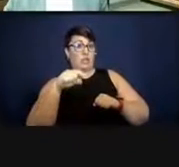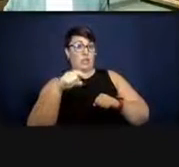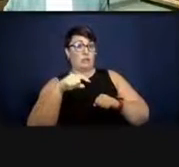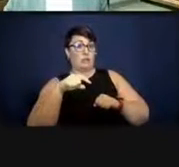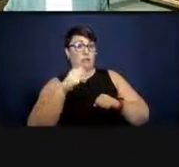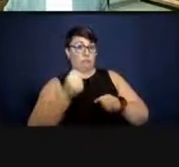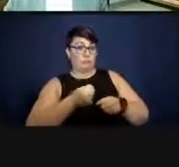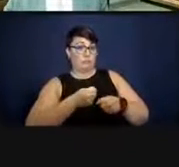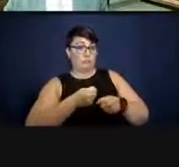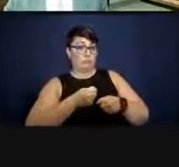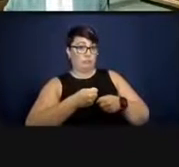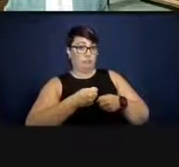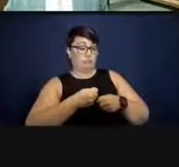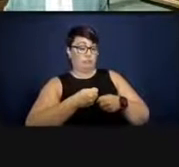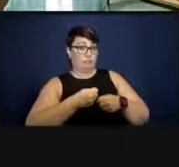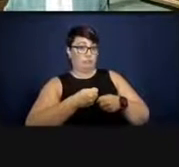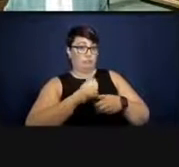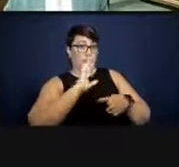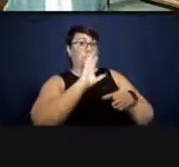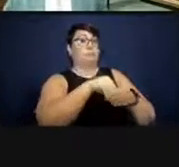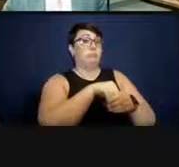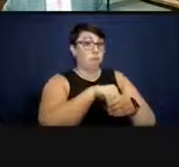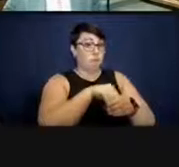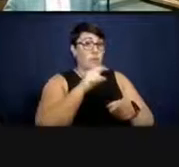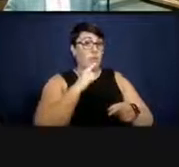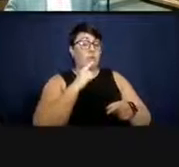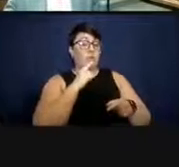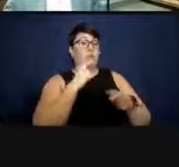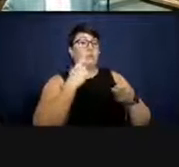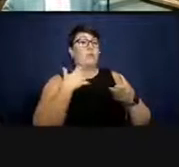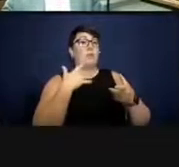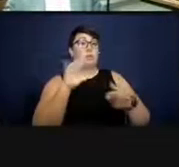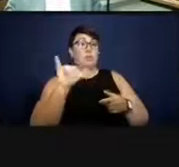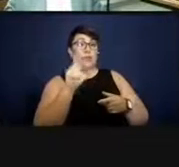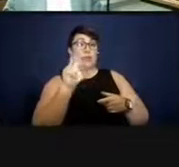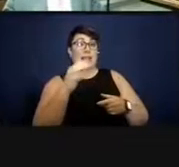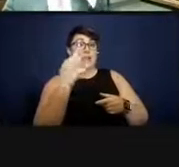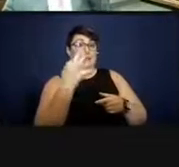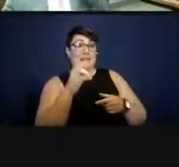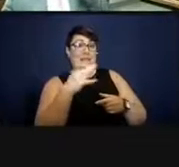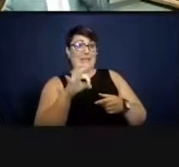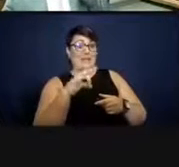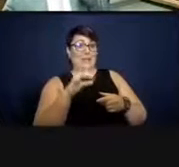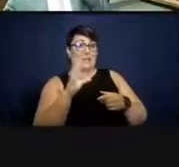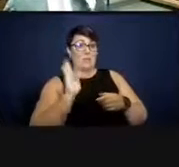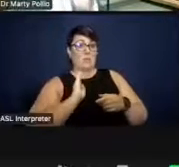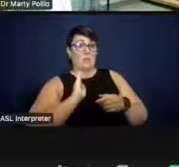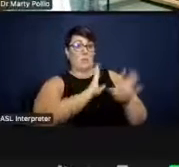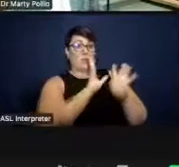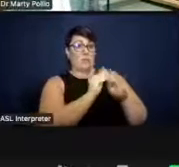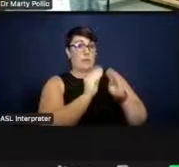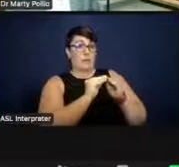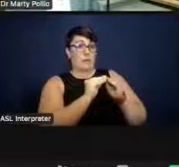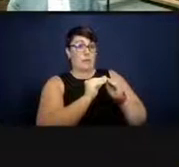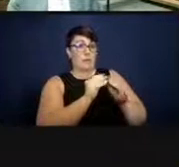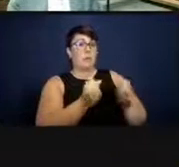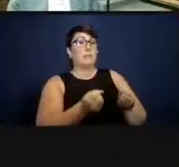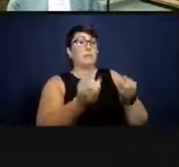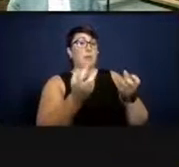يتم هذا الأمر بهذه الطريقة قبل الموافقة على جدول الأعمال. إذن بعد اجتماعنا في شهر